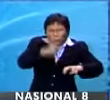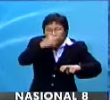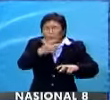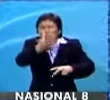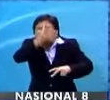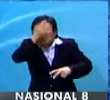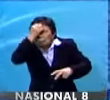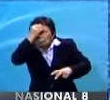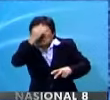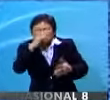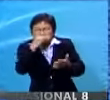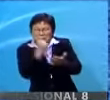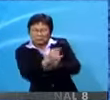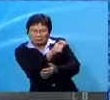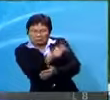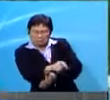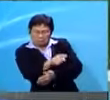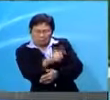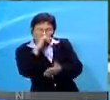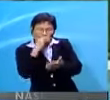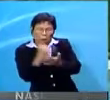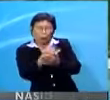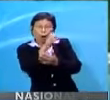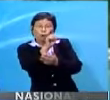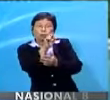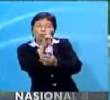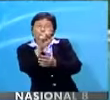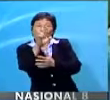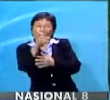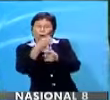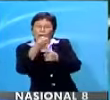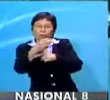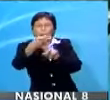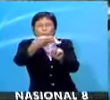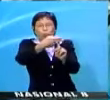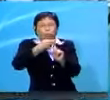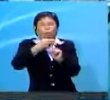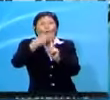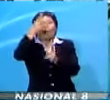mengetahui sama ada penjenayah berkenaan adalah penjenayah Sulu atau kumpulan